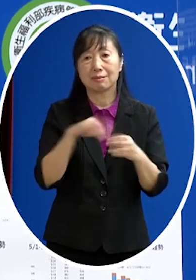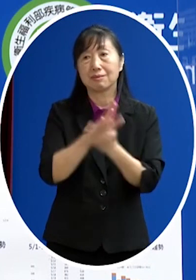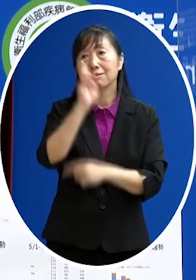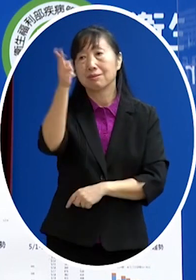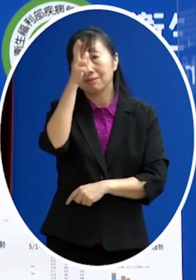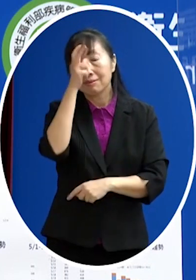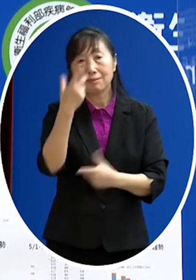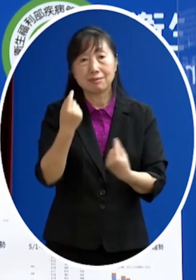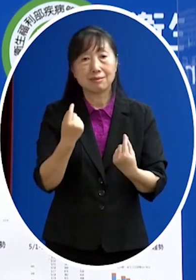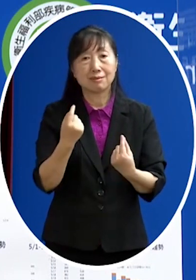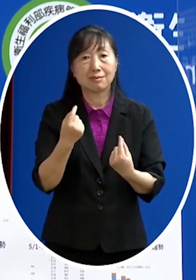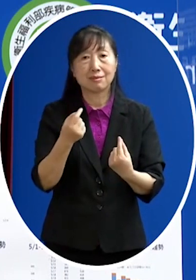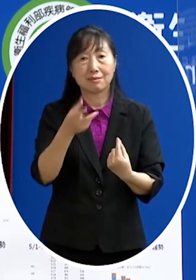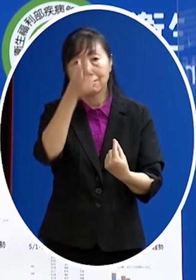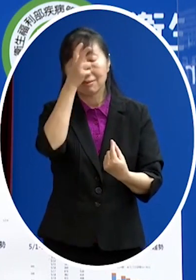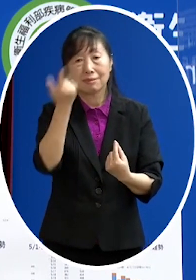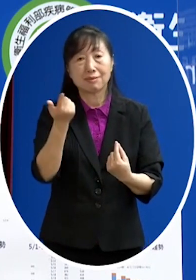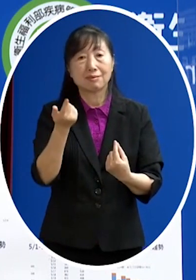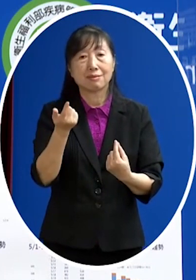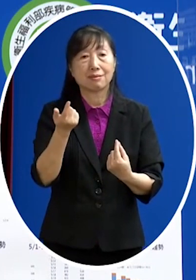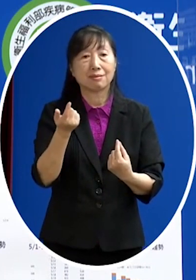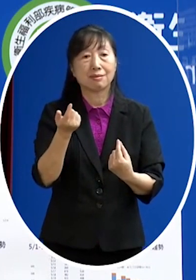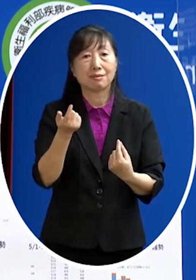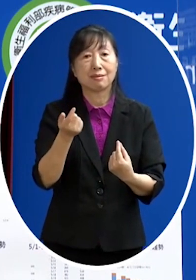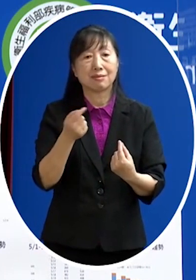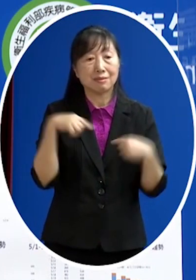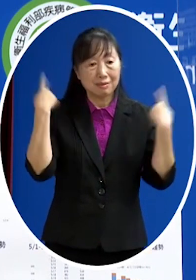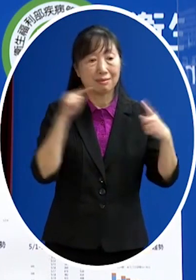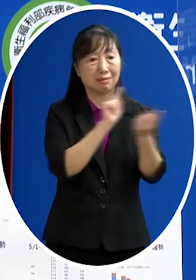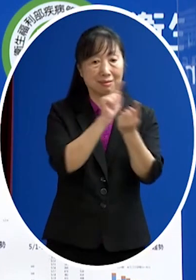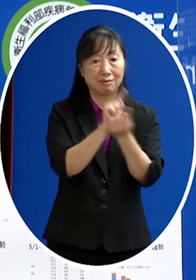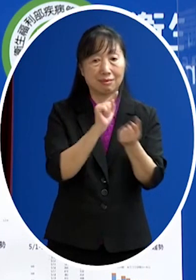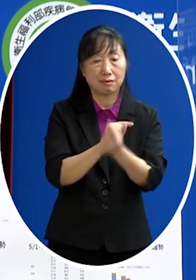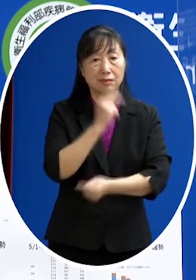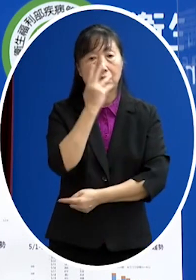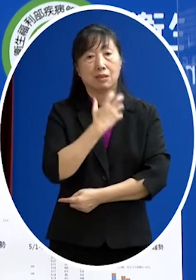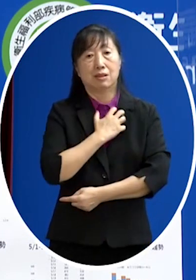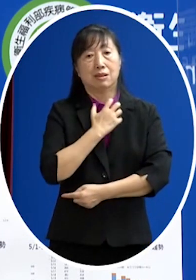抓，然后警察就这样子在里面风险非常的高，